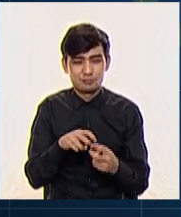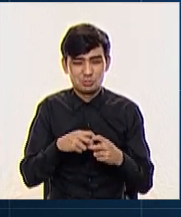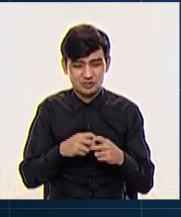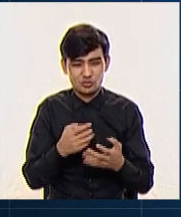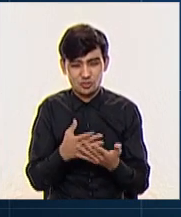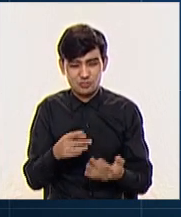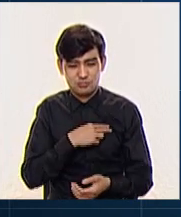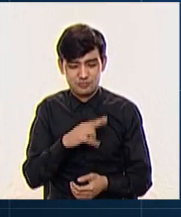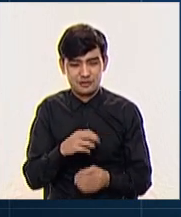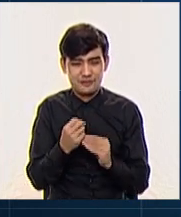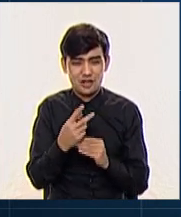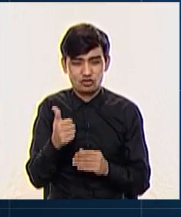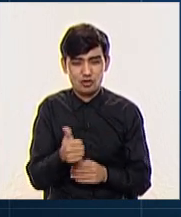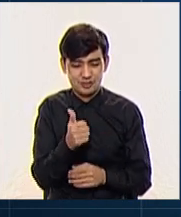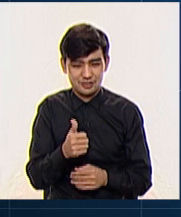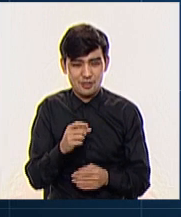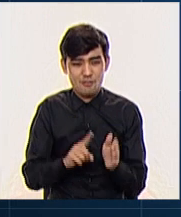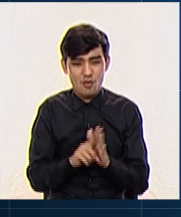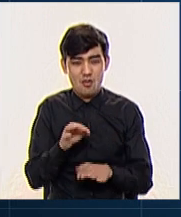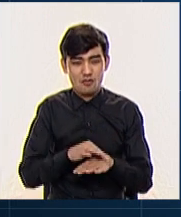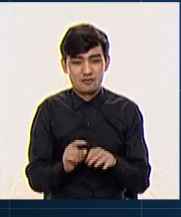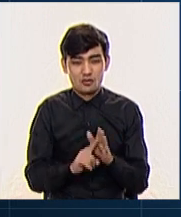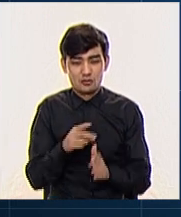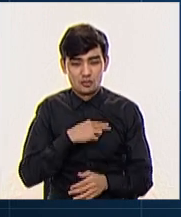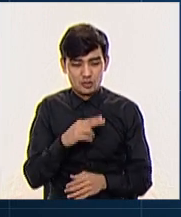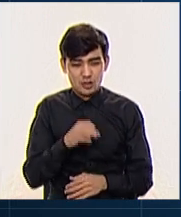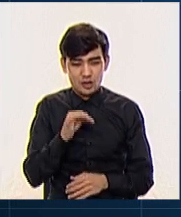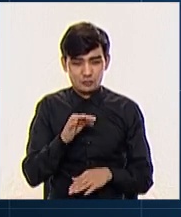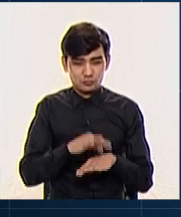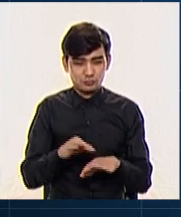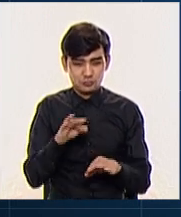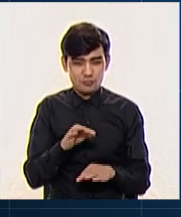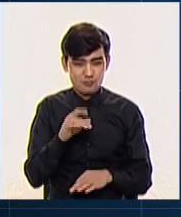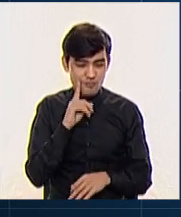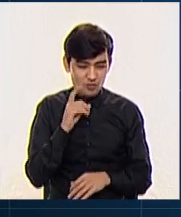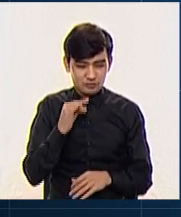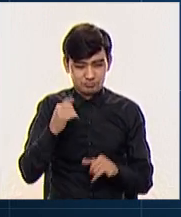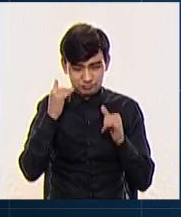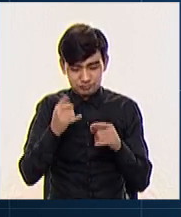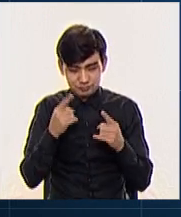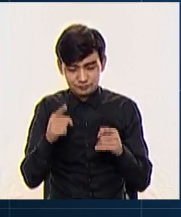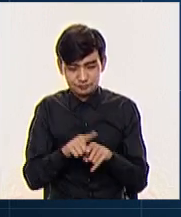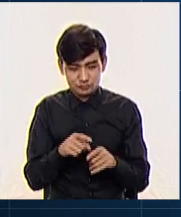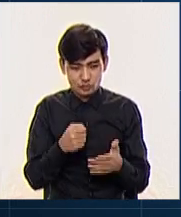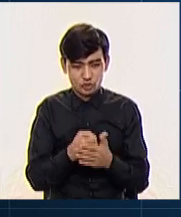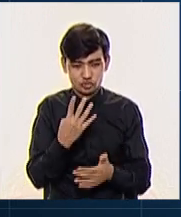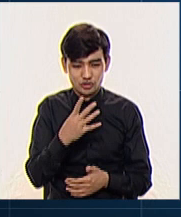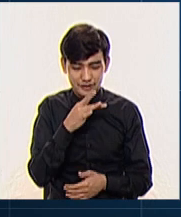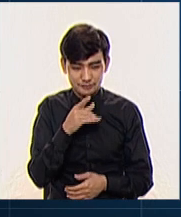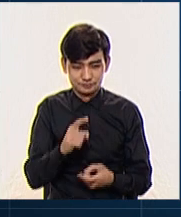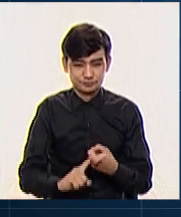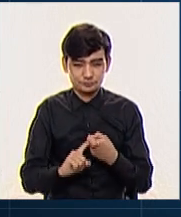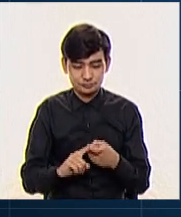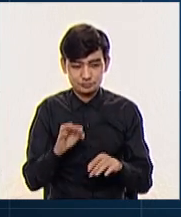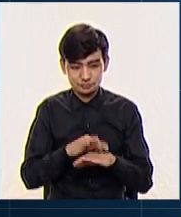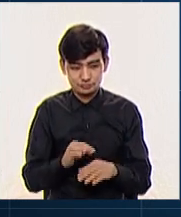животное погибает в первые 12 часов после начала болезни. Заболеванию подвержен молодняк, крупный рогатый скот до 4 лет. Заразиться